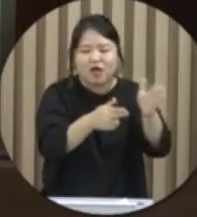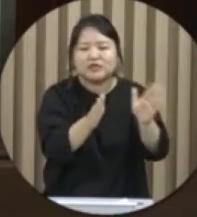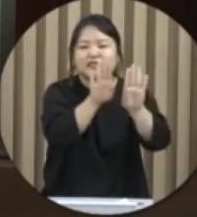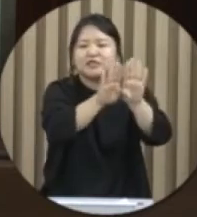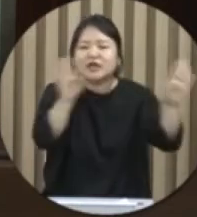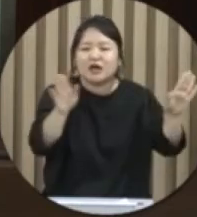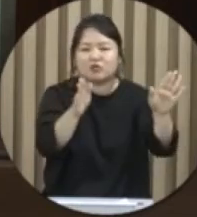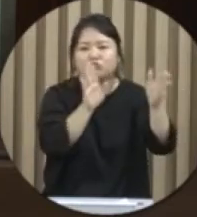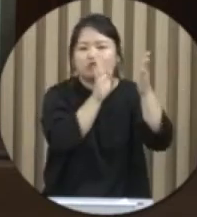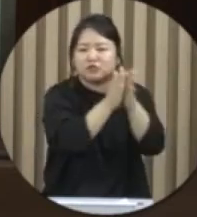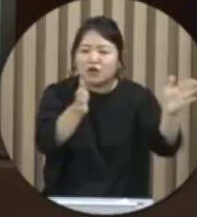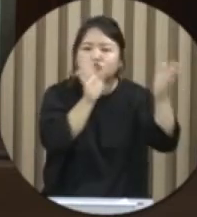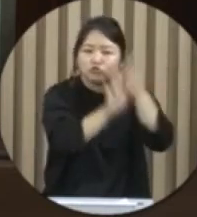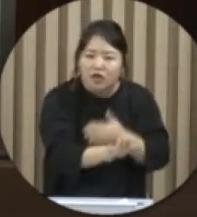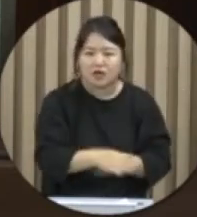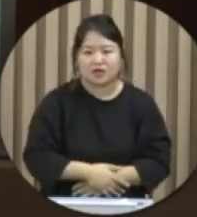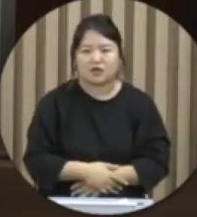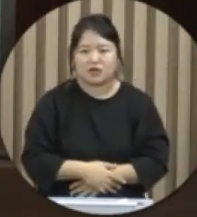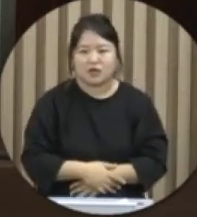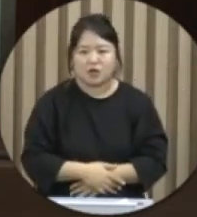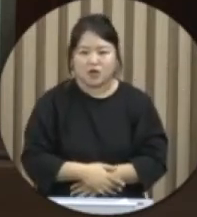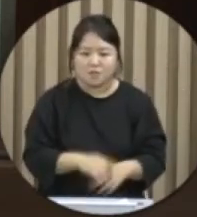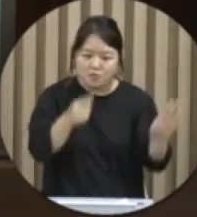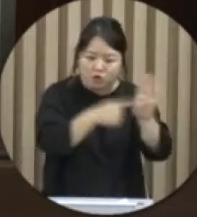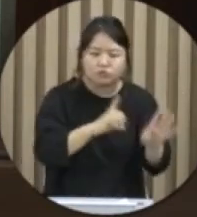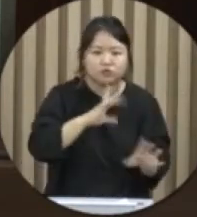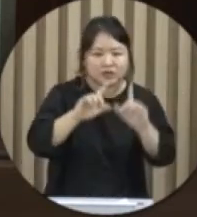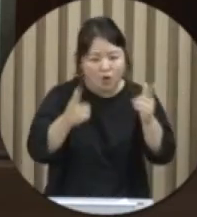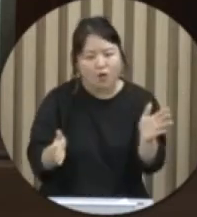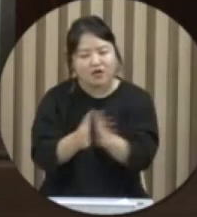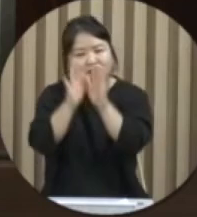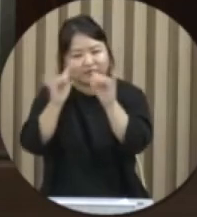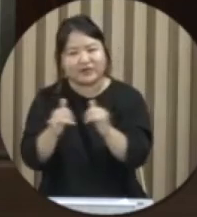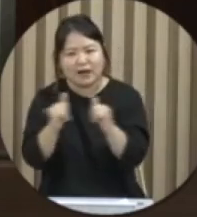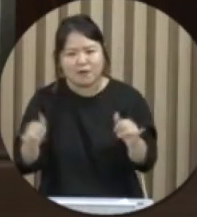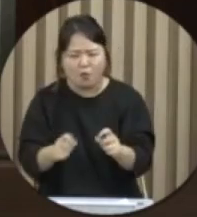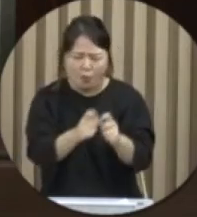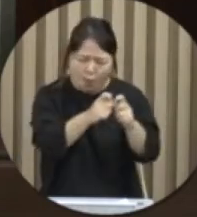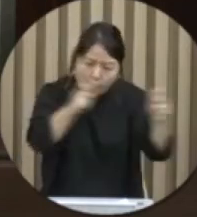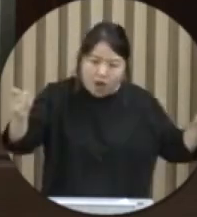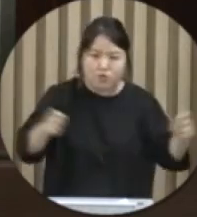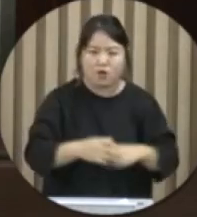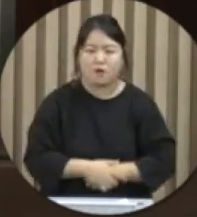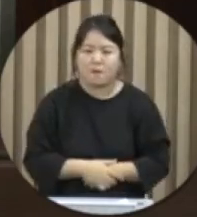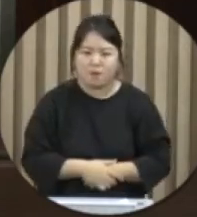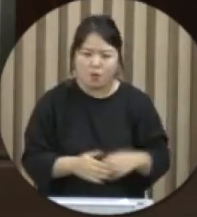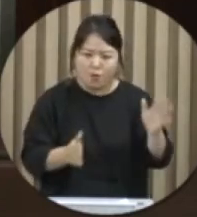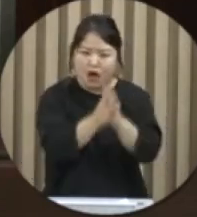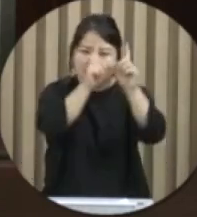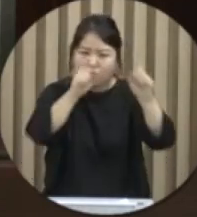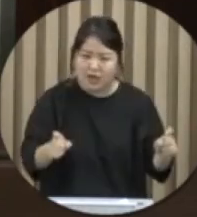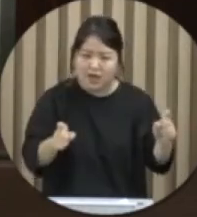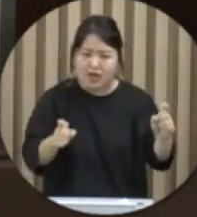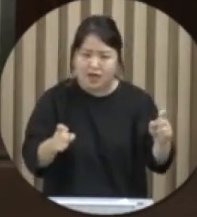병점 사람들을 그렇단 파상 사람들과 함께 그 오랜 세월 동안 박성혜 관문 역할을